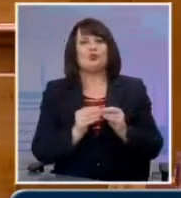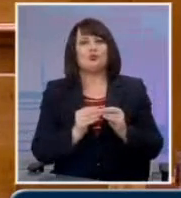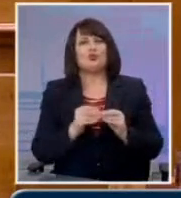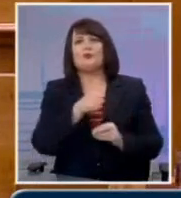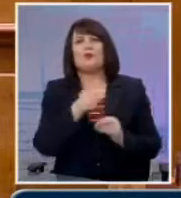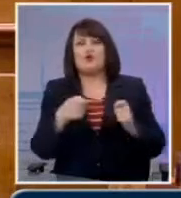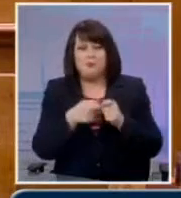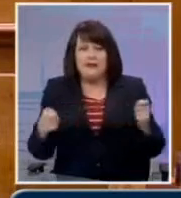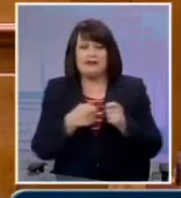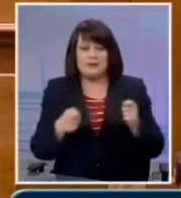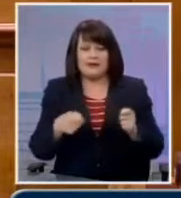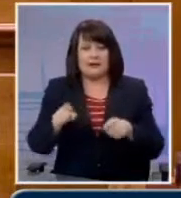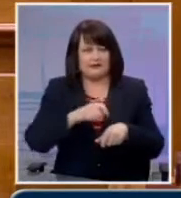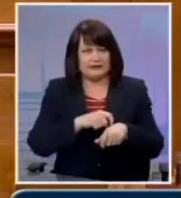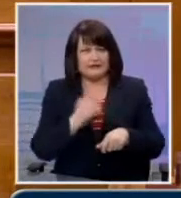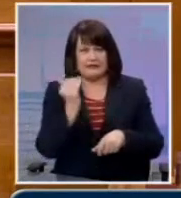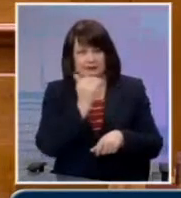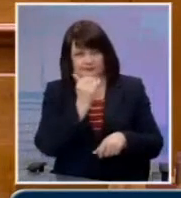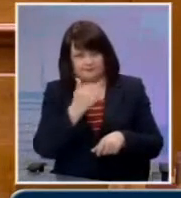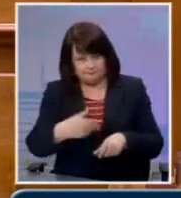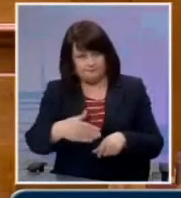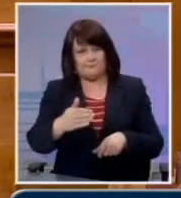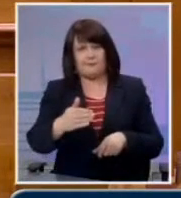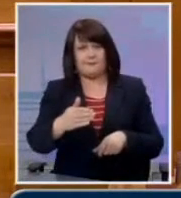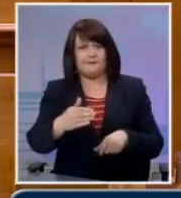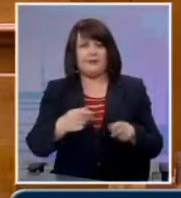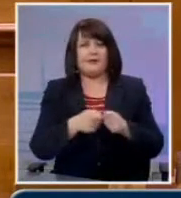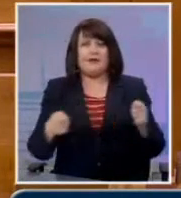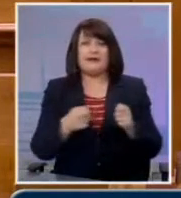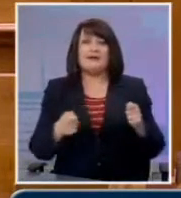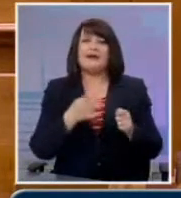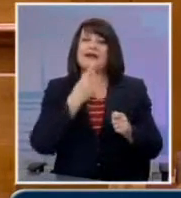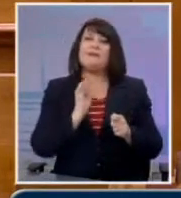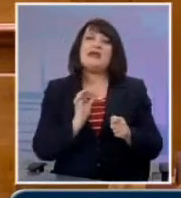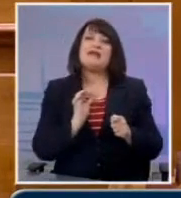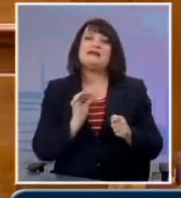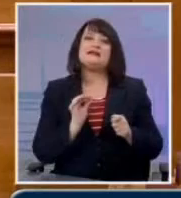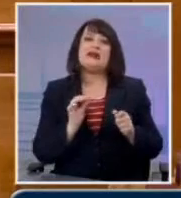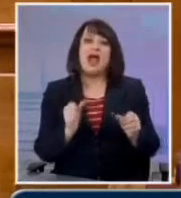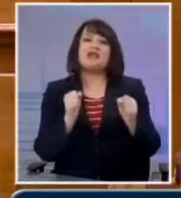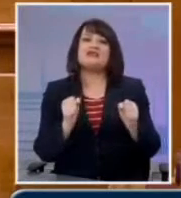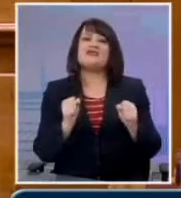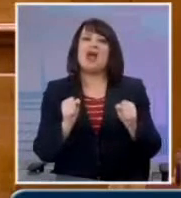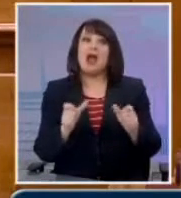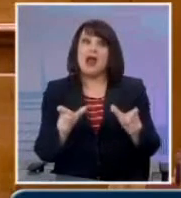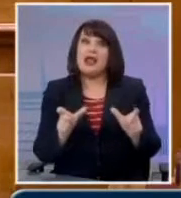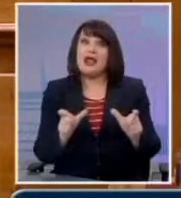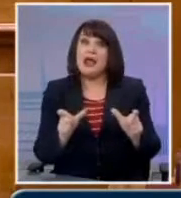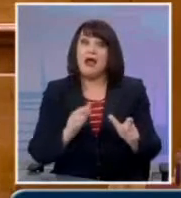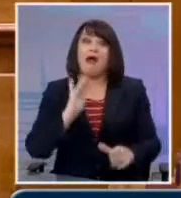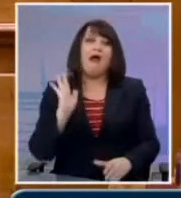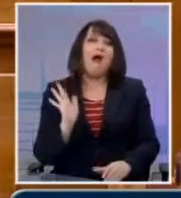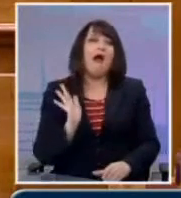που παίρνονται άμεσα, αλλά μέτρα που αποτελούν την ασφαλιστική βαλβίδα σε περίπτωση που